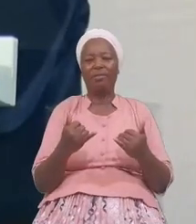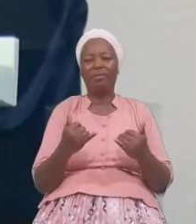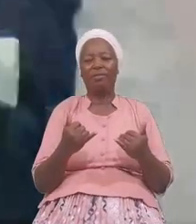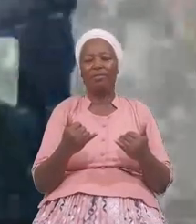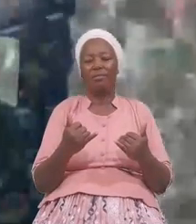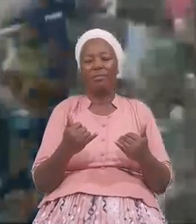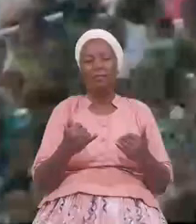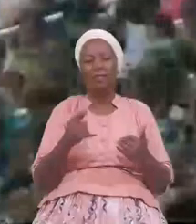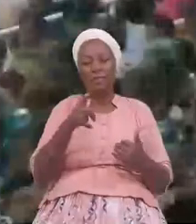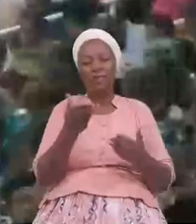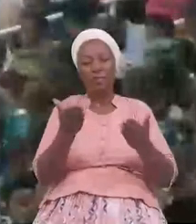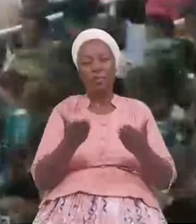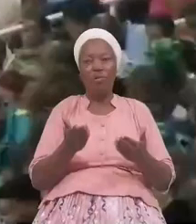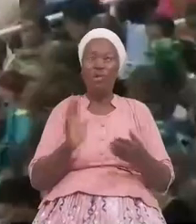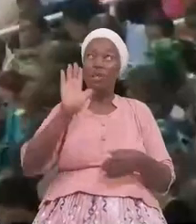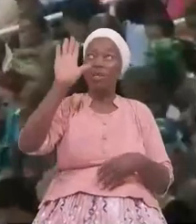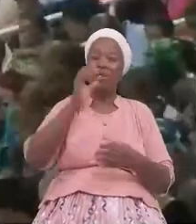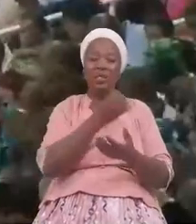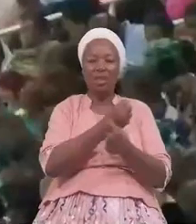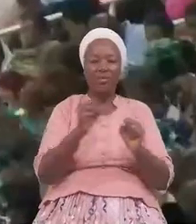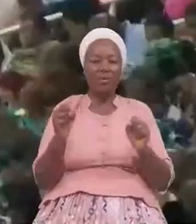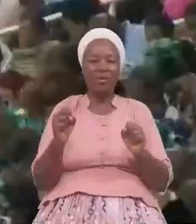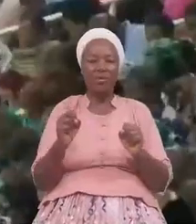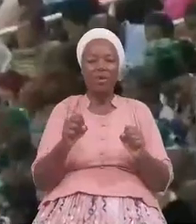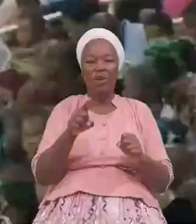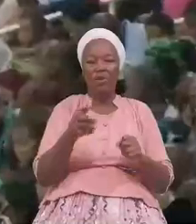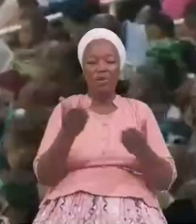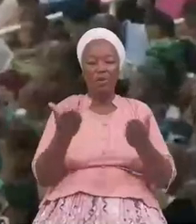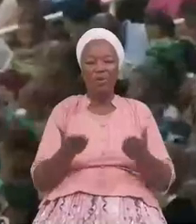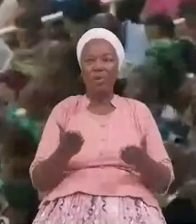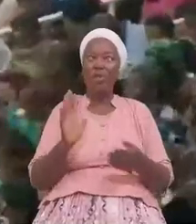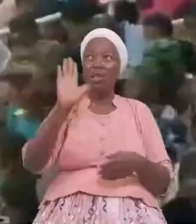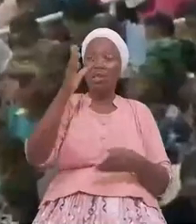Tu veux son salut. Tu veux sa délivrance.